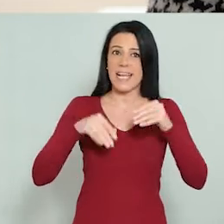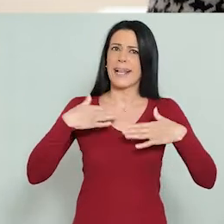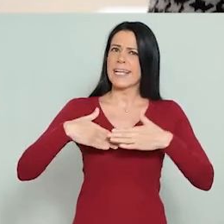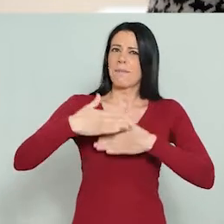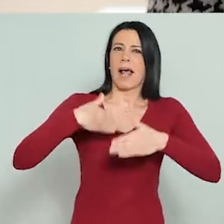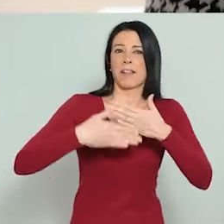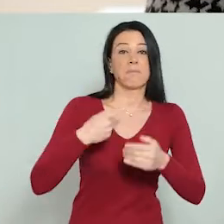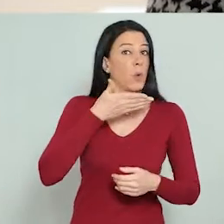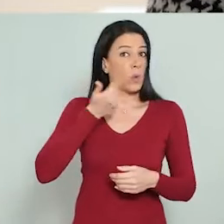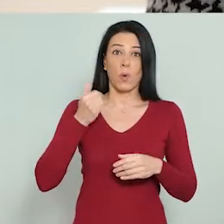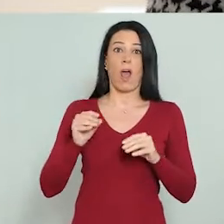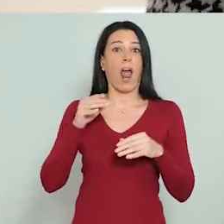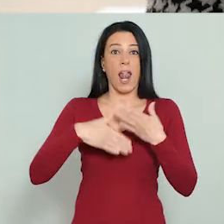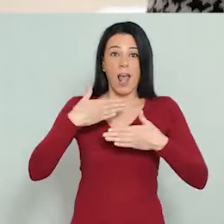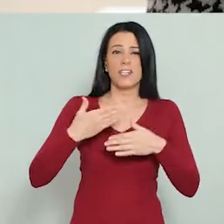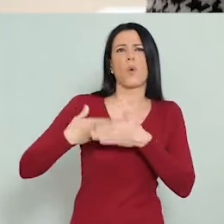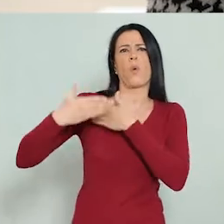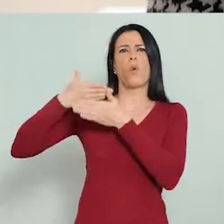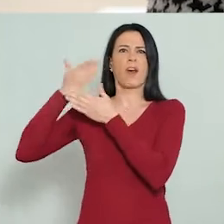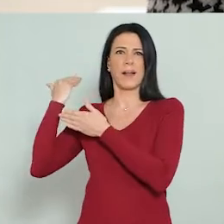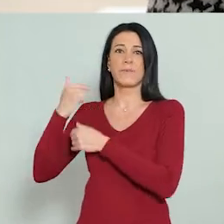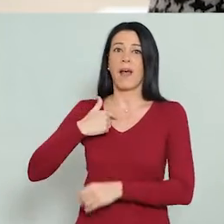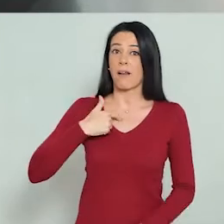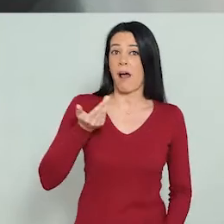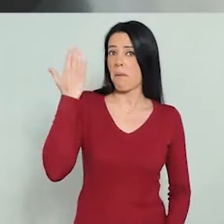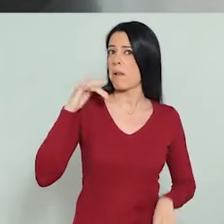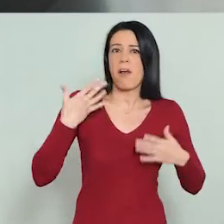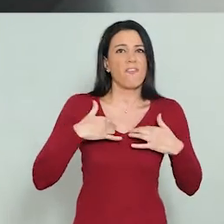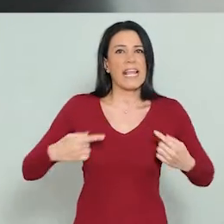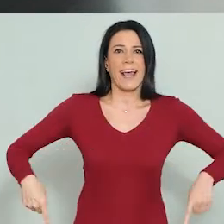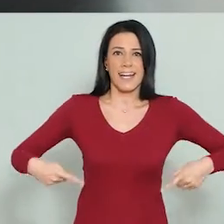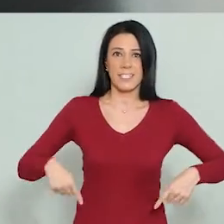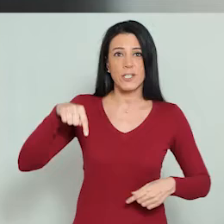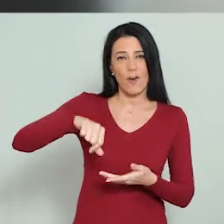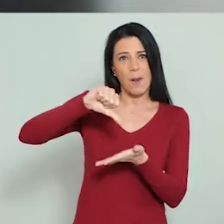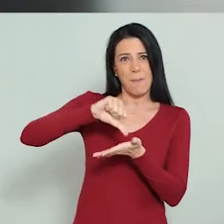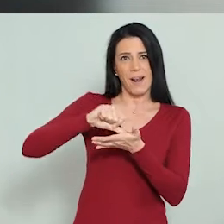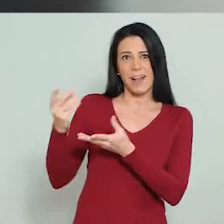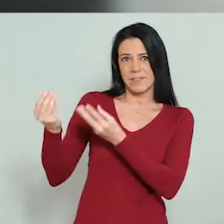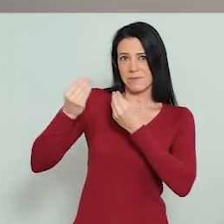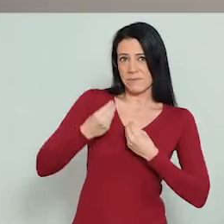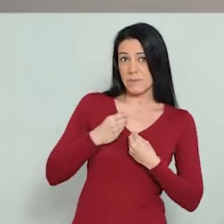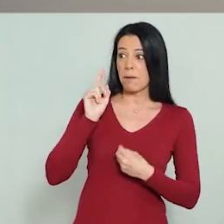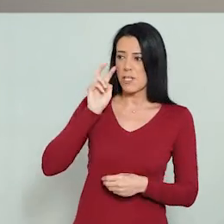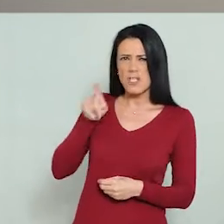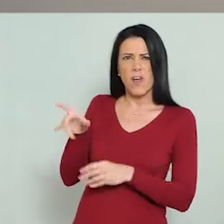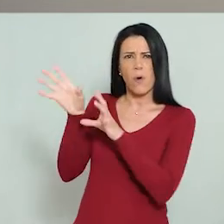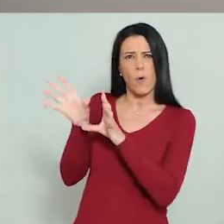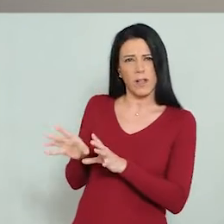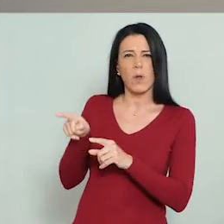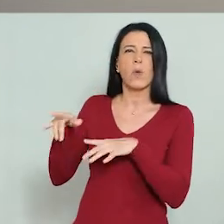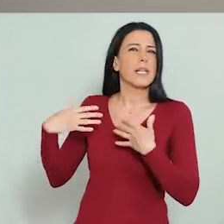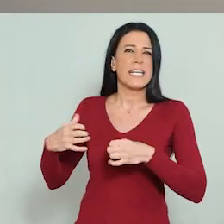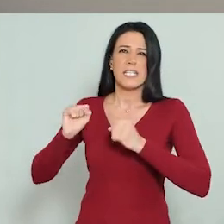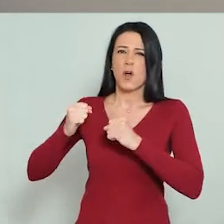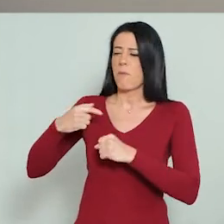بنعتبرهم مستعصية، بس طبعا مع العلاج فيزيائي كتير بيتقدموا، بلا علاج بيتأخروا لورا. أنا قبل ما كان عندي الكرسي هون بالمركز اللي